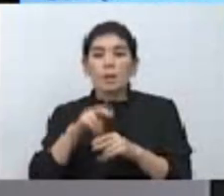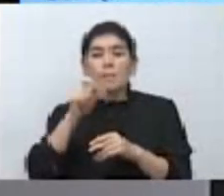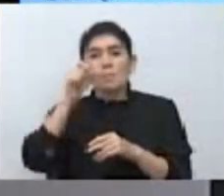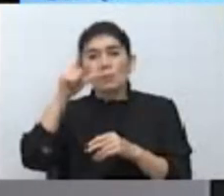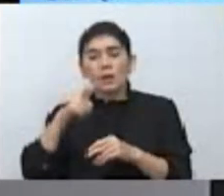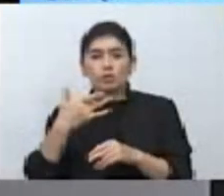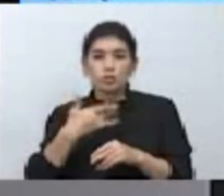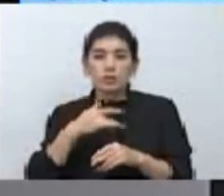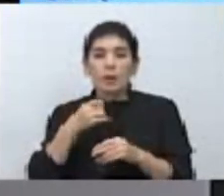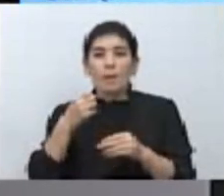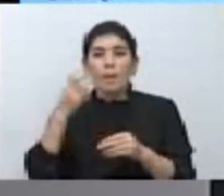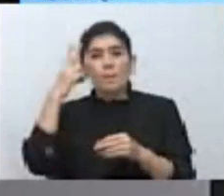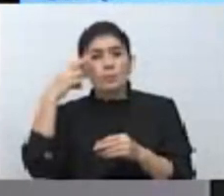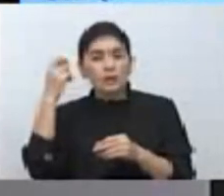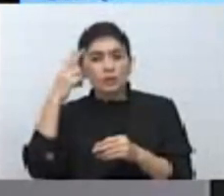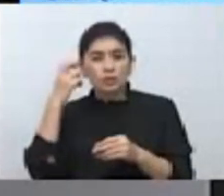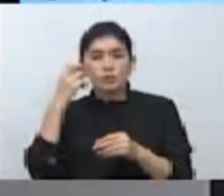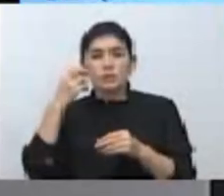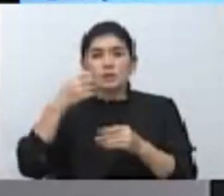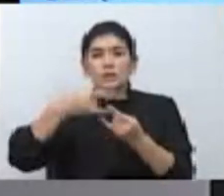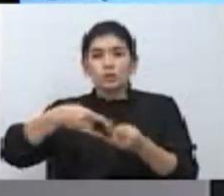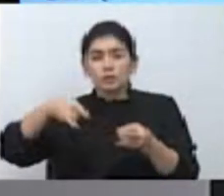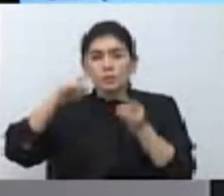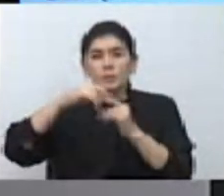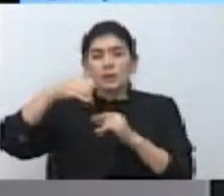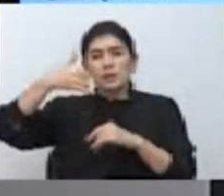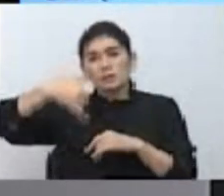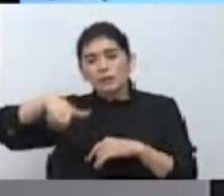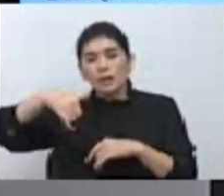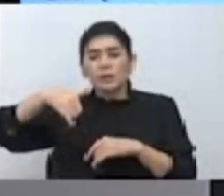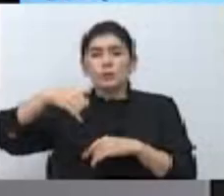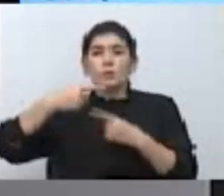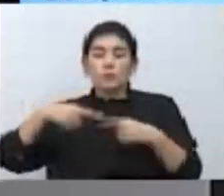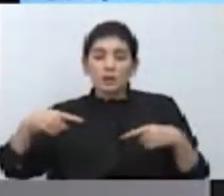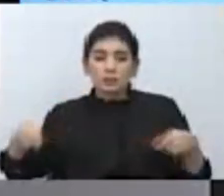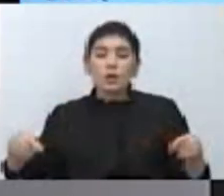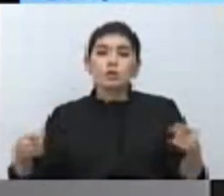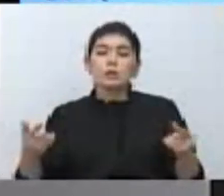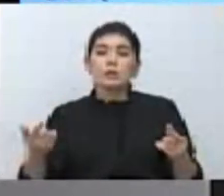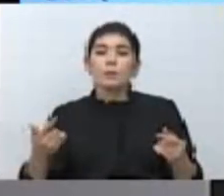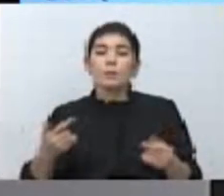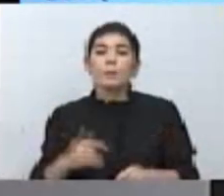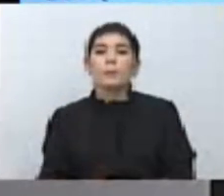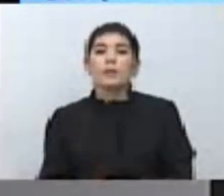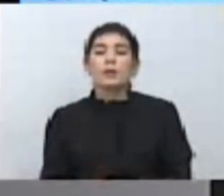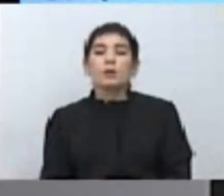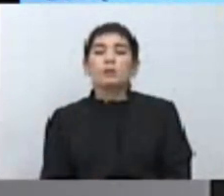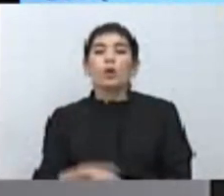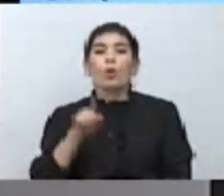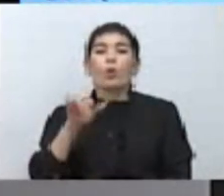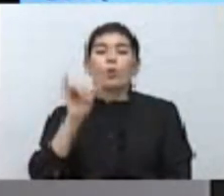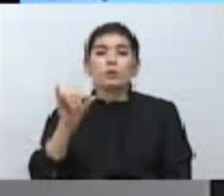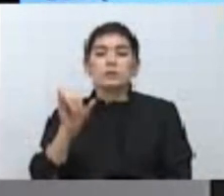baklashka yoki bo'lmasam plastmassa setkalar ko'rinishida ko'plab ishlab chiqariladi, plastmassa xaltalar ko'rinishida.